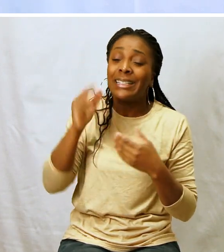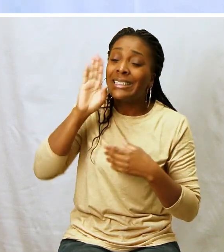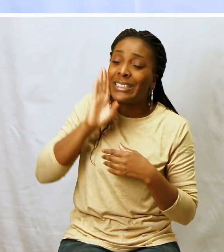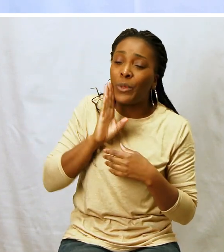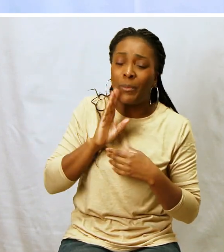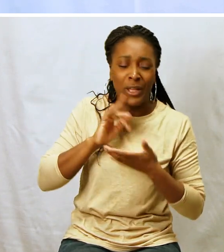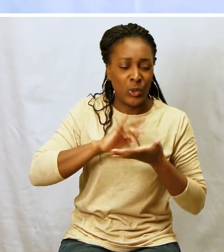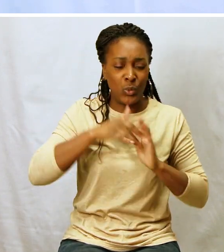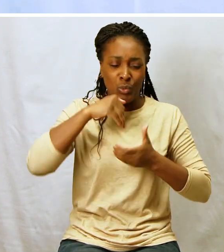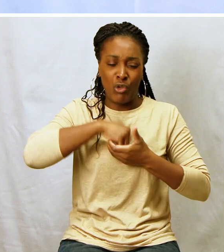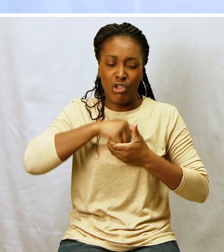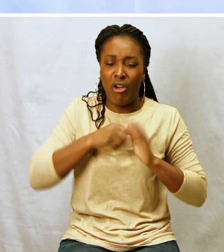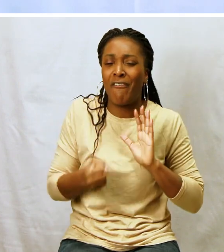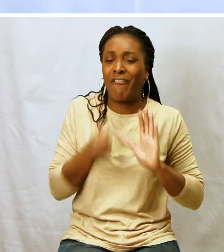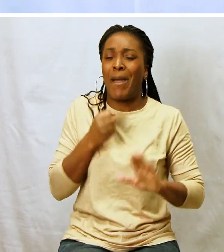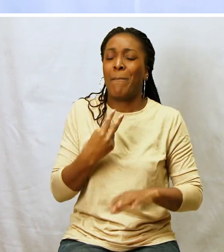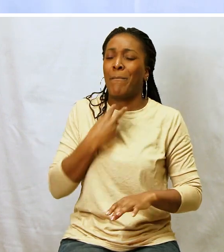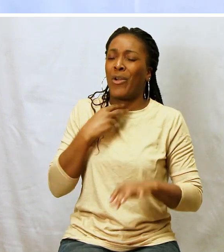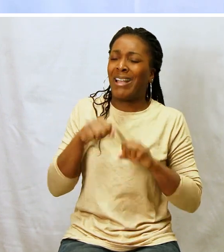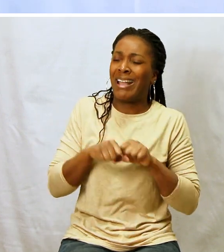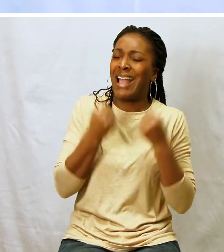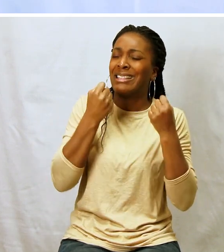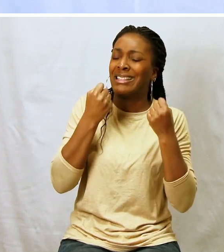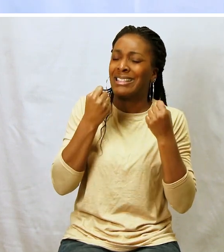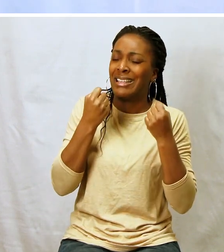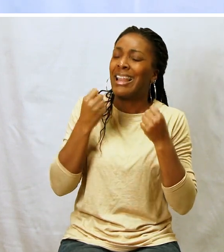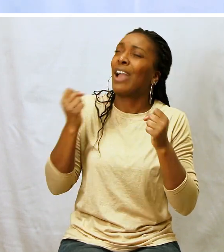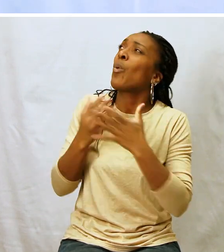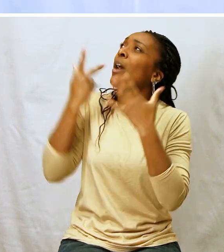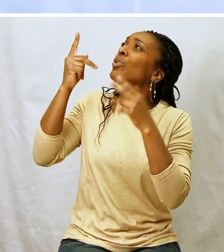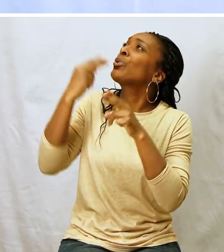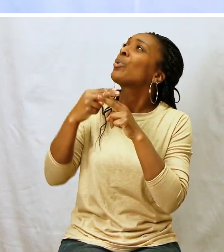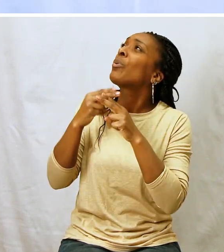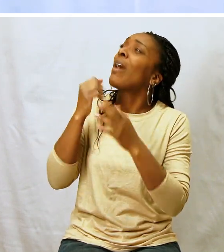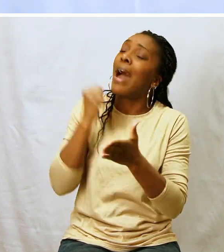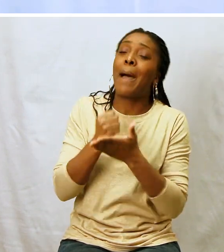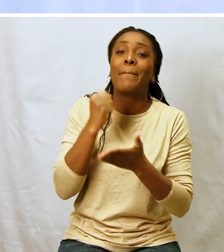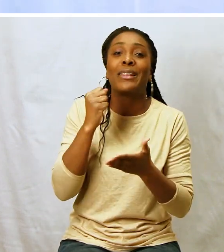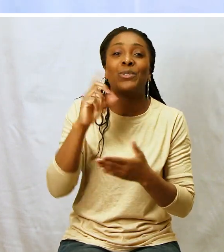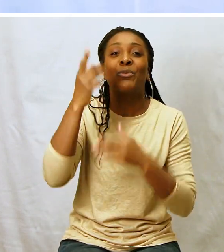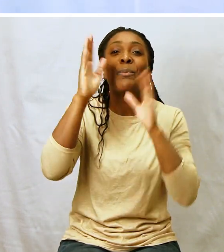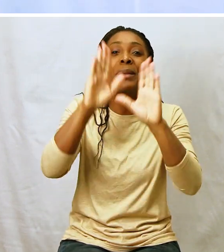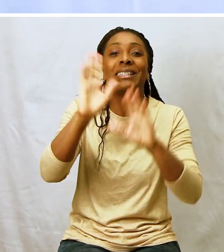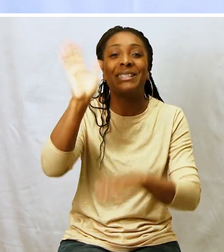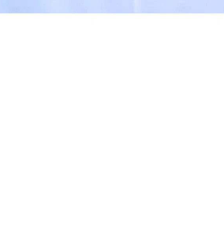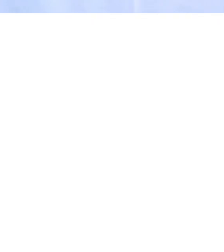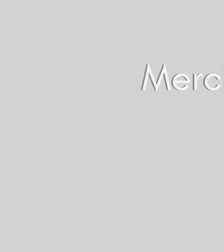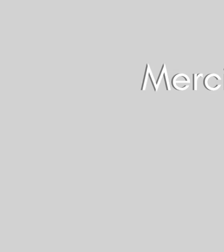ce qui nous retient d'avancer pour la gloire de ton nom. Amen. Que Dieu vous bénisse. On se retrouve demain.